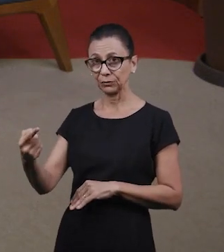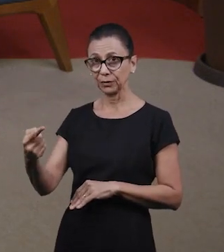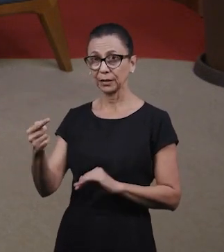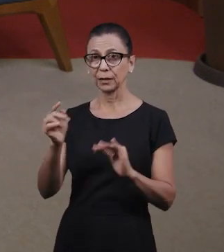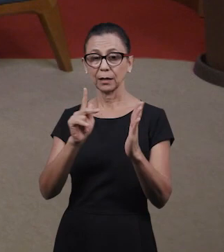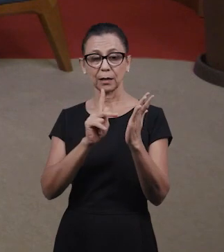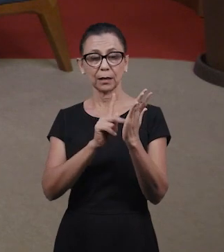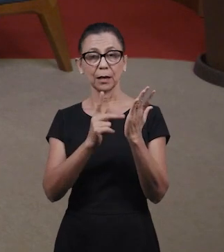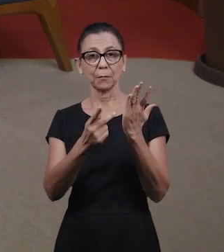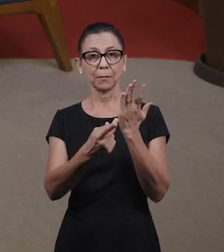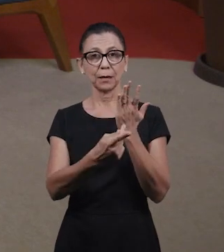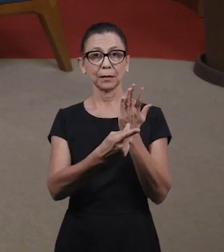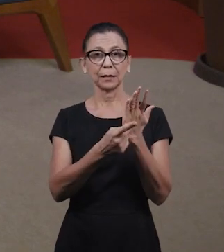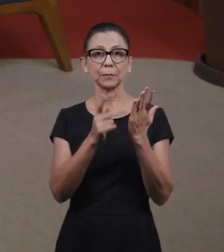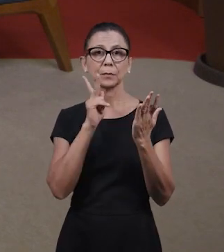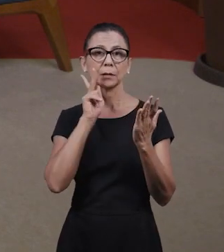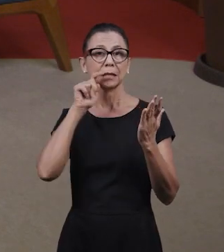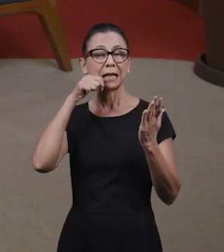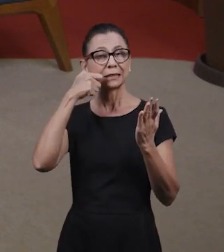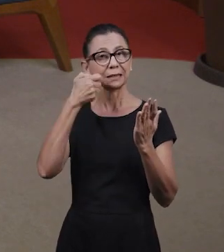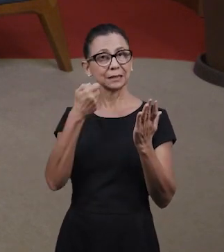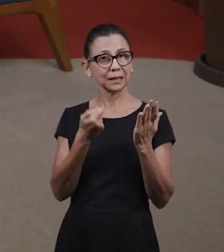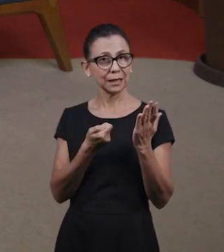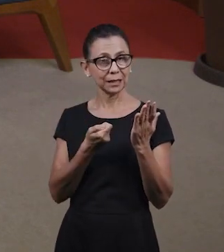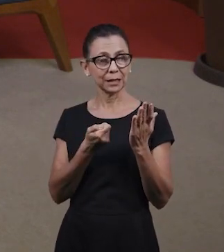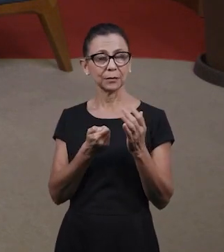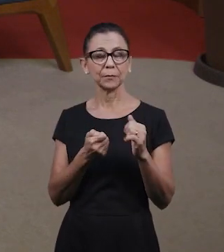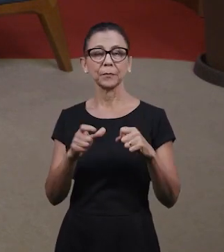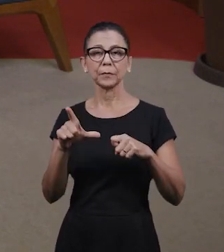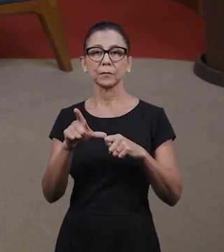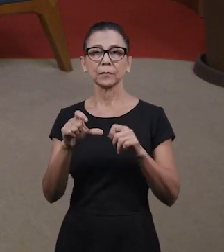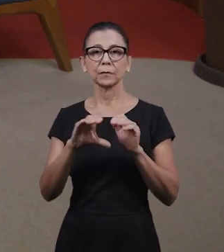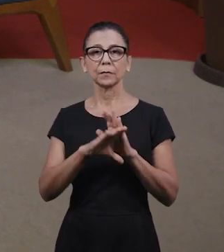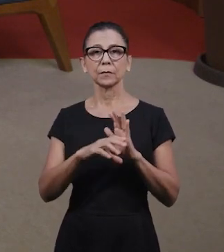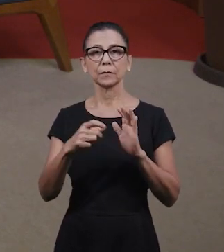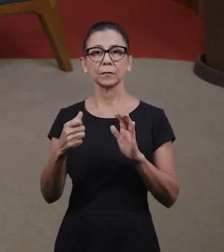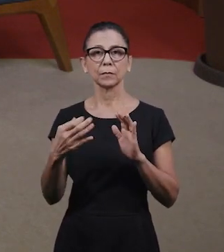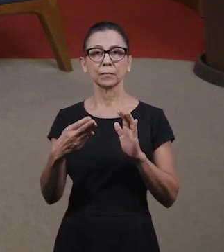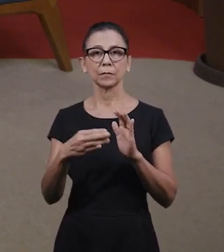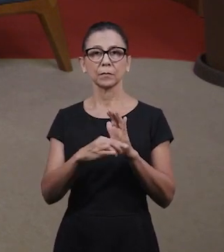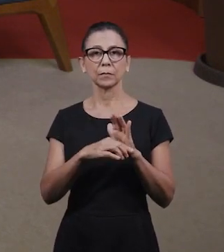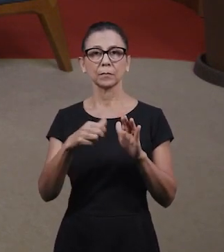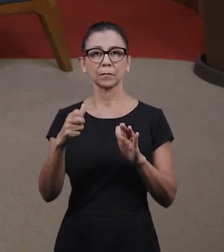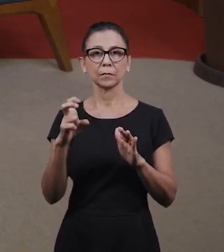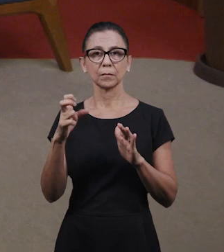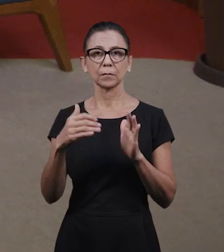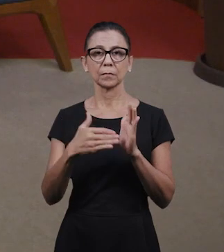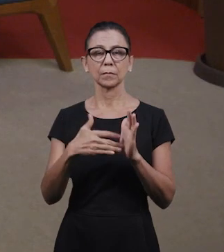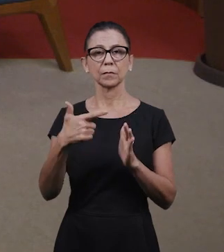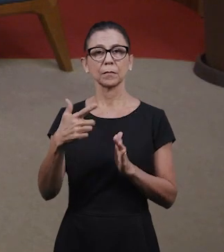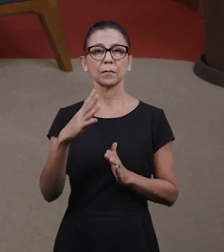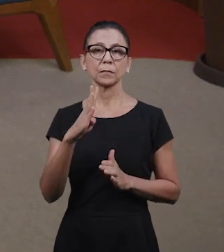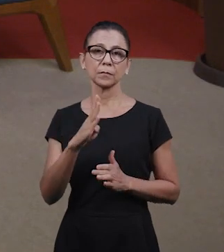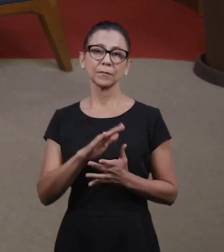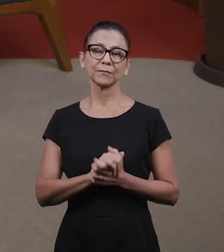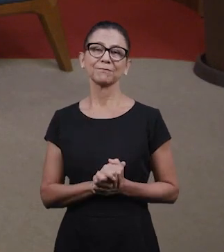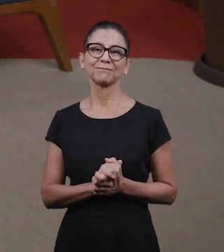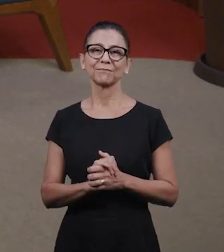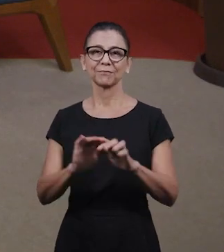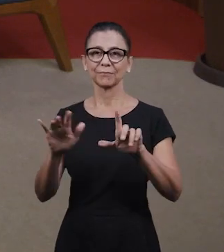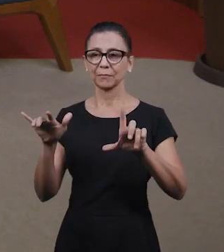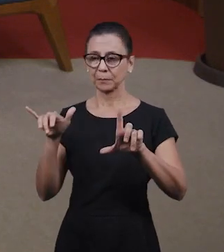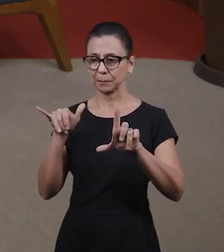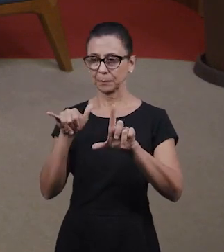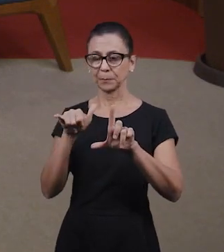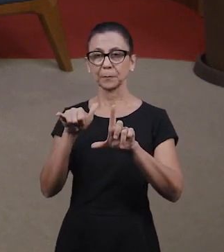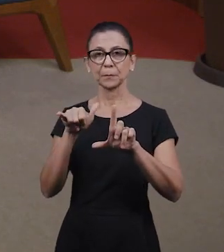portera sur la parabole de la grande scène, qui est en Luc 14, verset 15 à 24. Donc, pointez l'appareil photo de votre smartphone